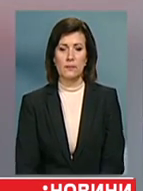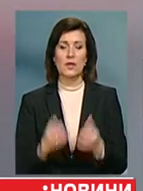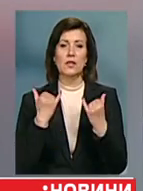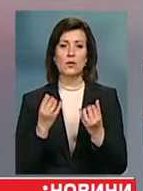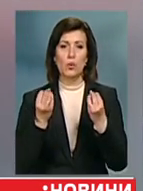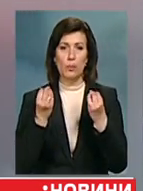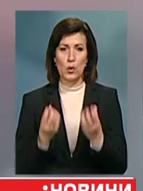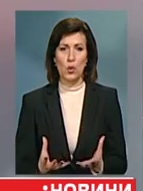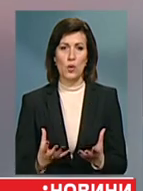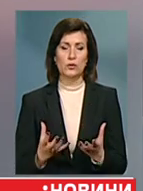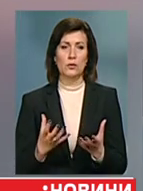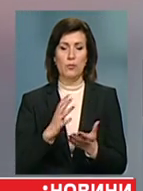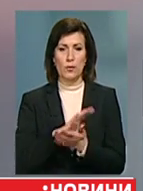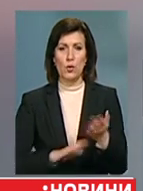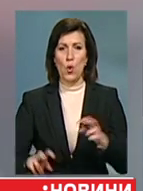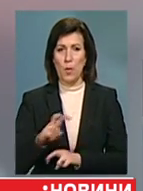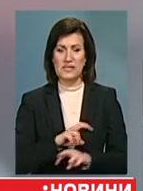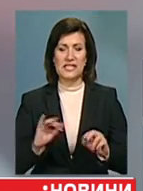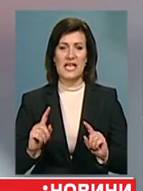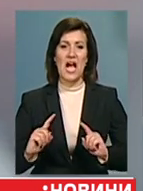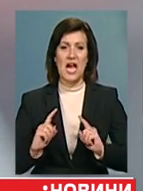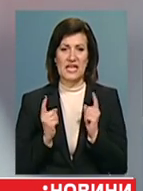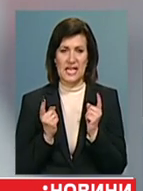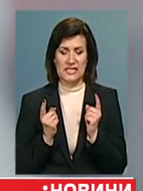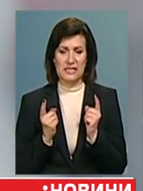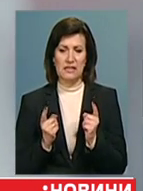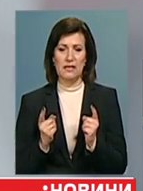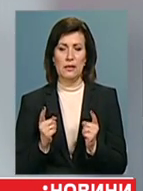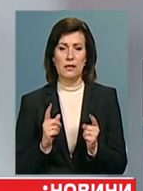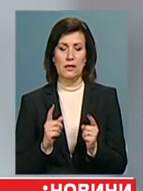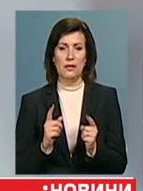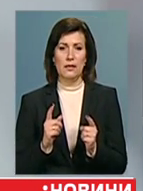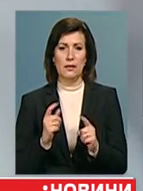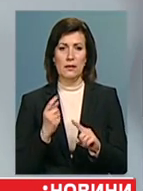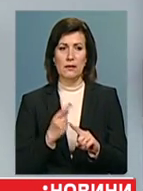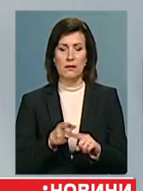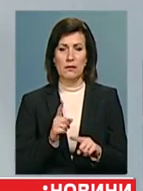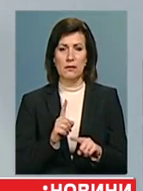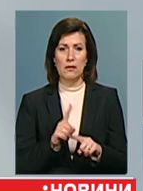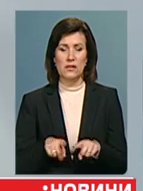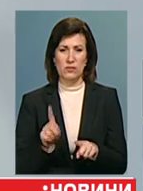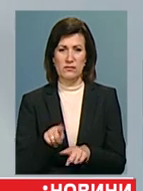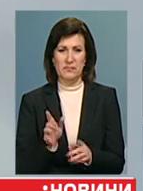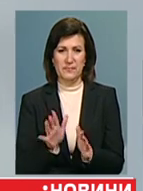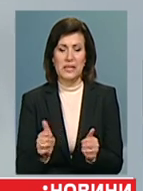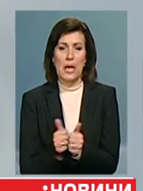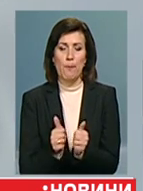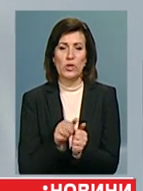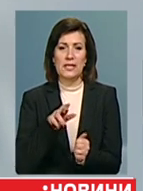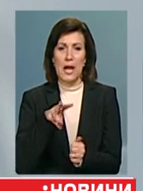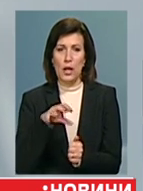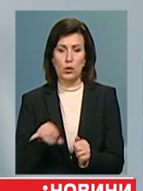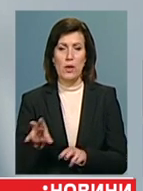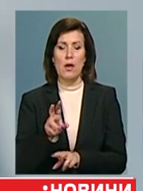Сьогодні просто продовжились обыски і арести. І в селі Хазалташ, яке знаходиться під Ялтою, пройшли обыски